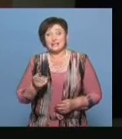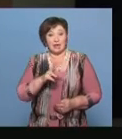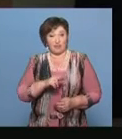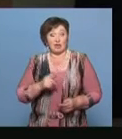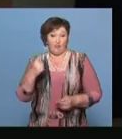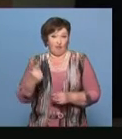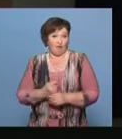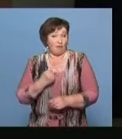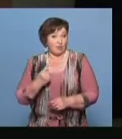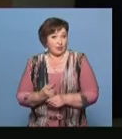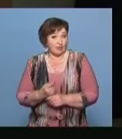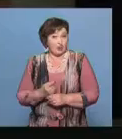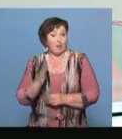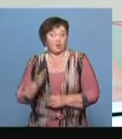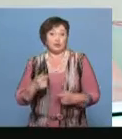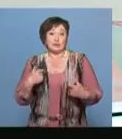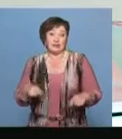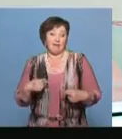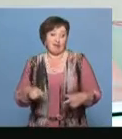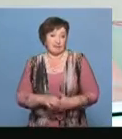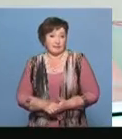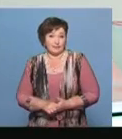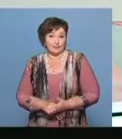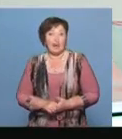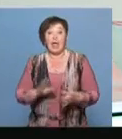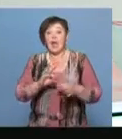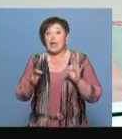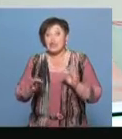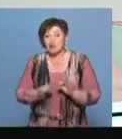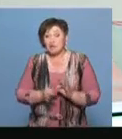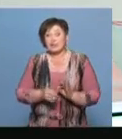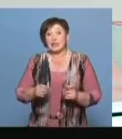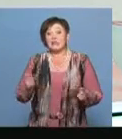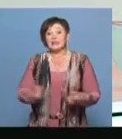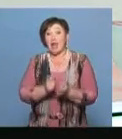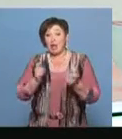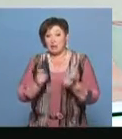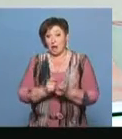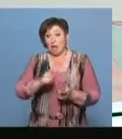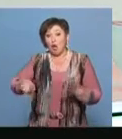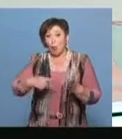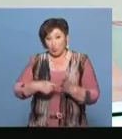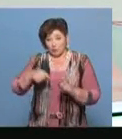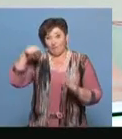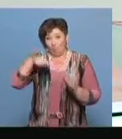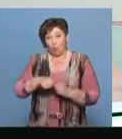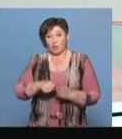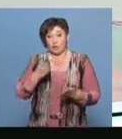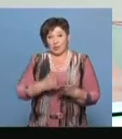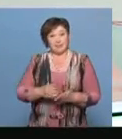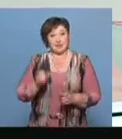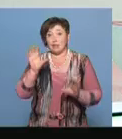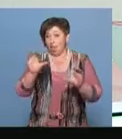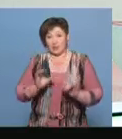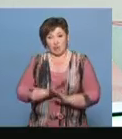Экзамен пройдет в режиме онлайн. В Ижевске разгорается скандал. Прямо в городской черте растет несанкционированная